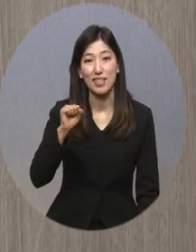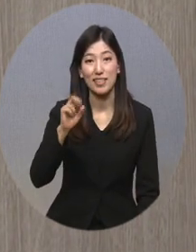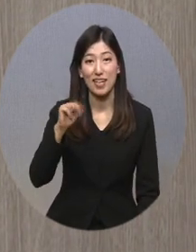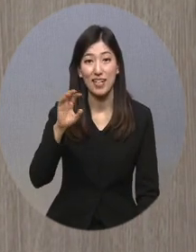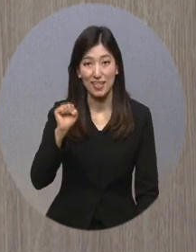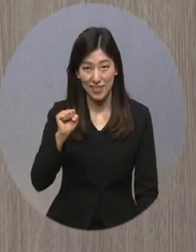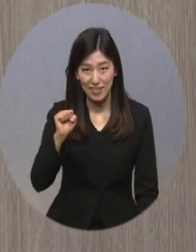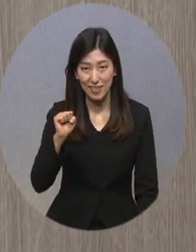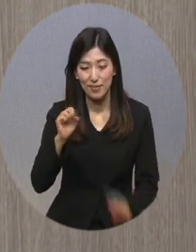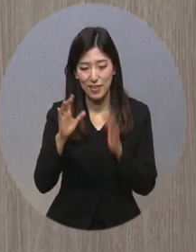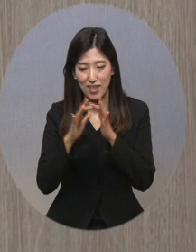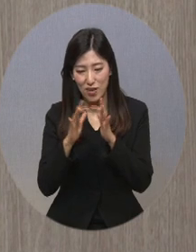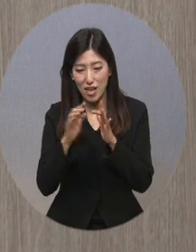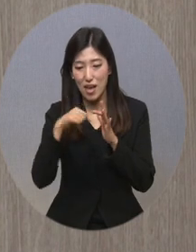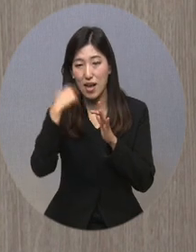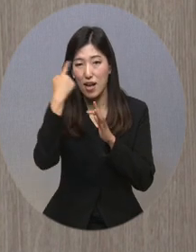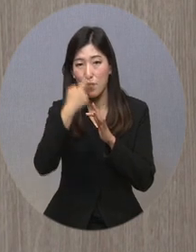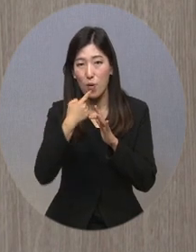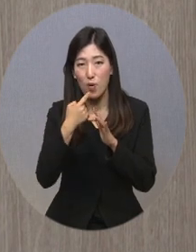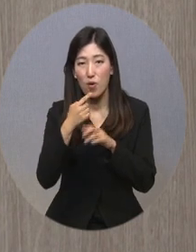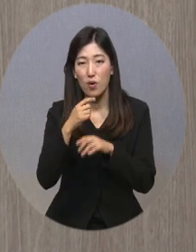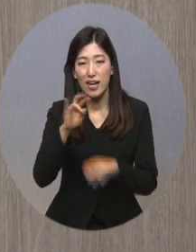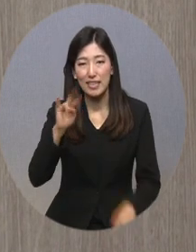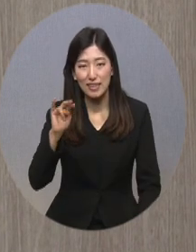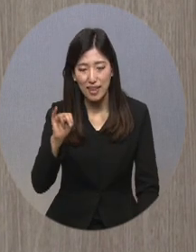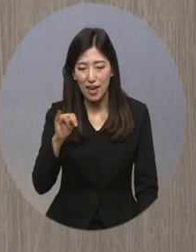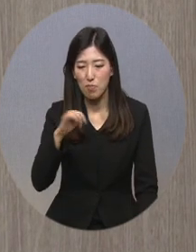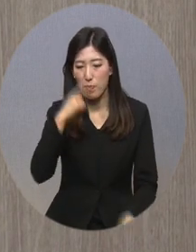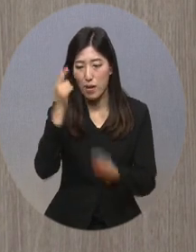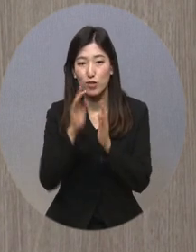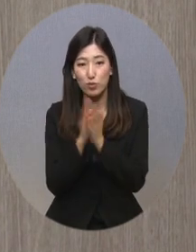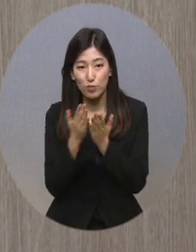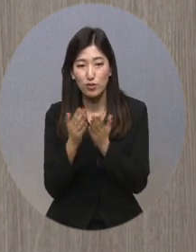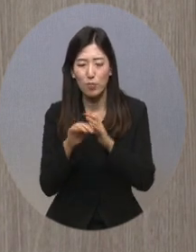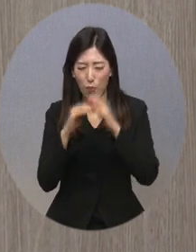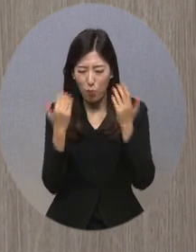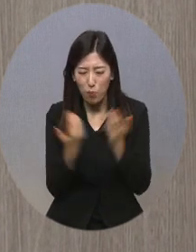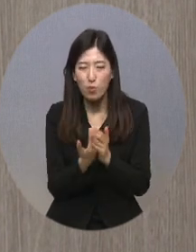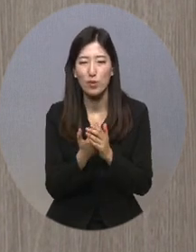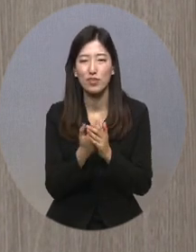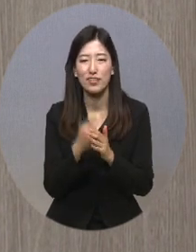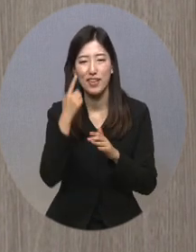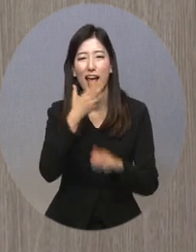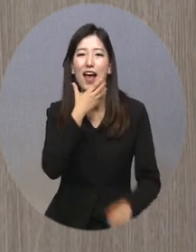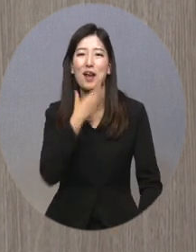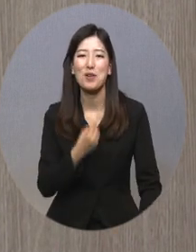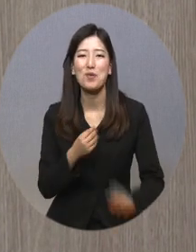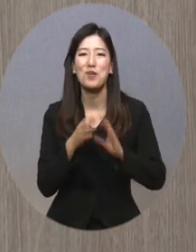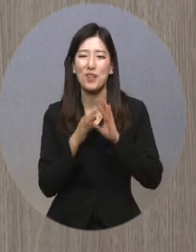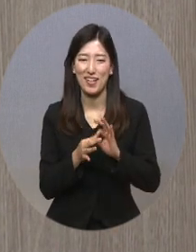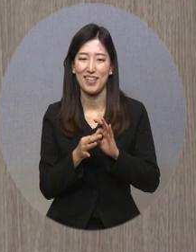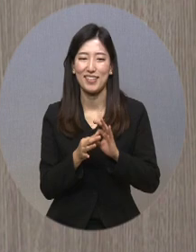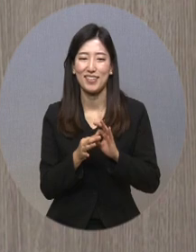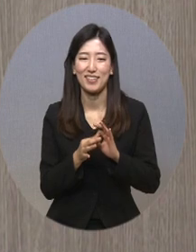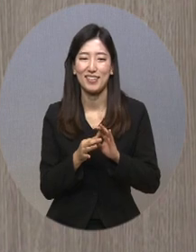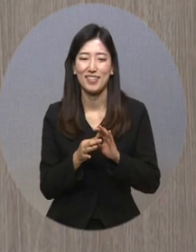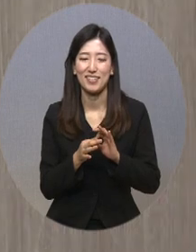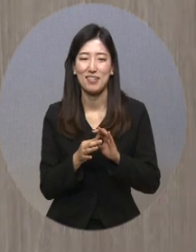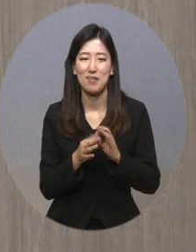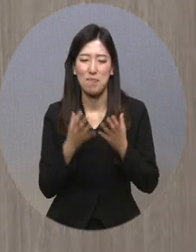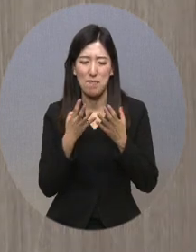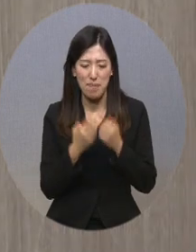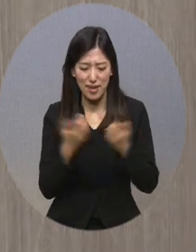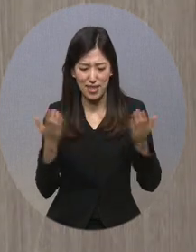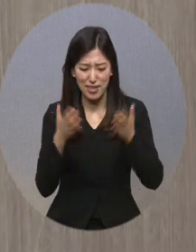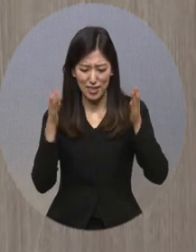SNS가 됐든 또 만나는 사람이 됐든 저는 하루에 모든 일과가 그 행복에 관해서 이렇게 많이 활용을